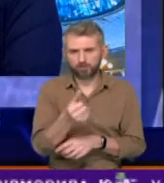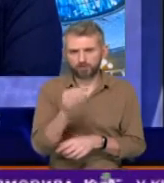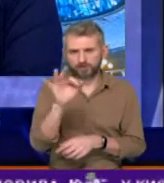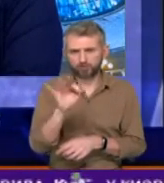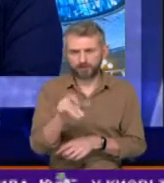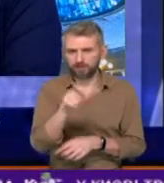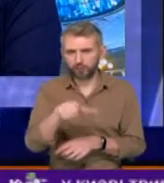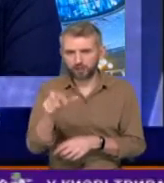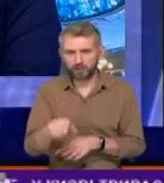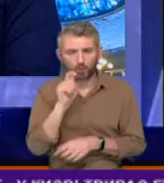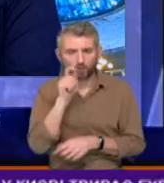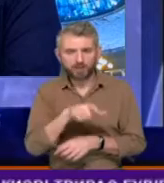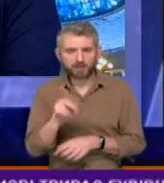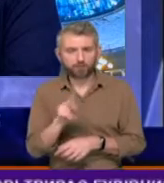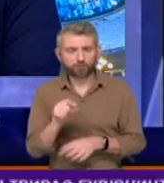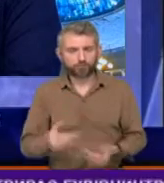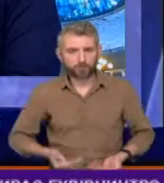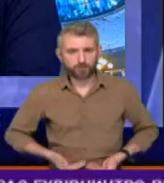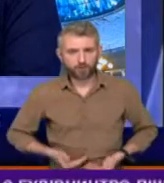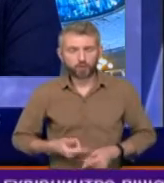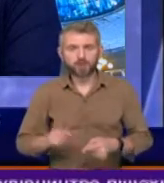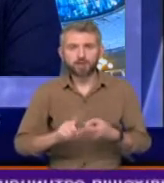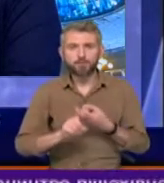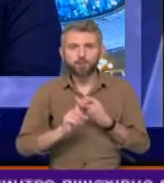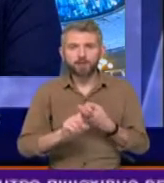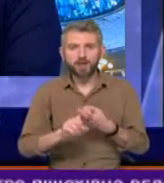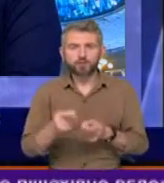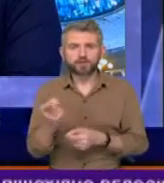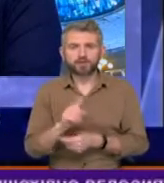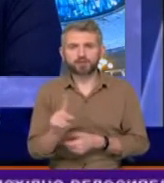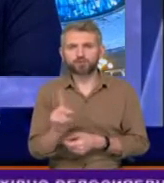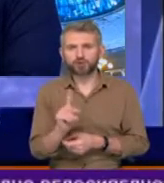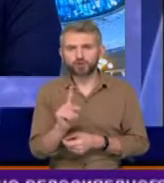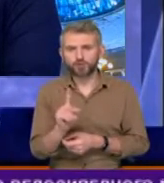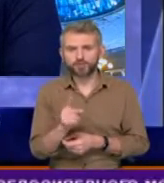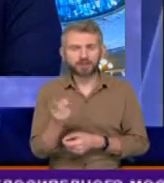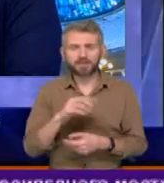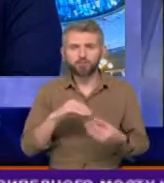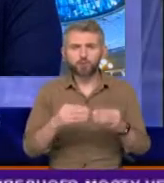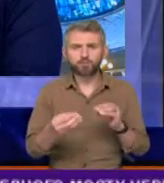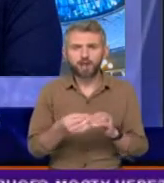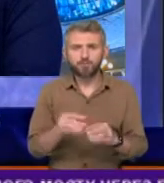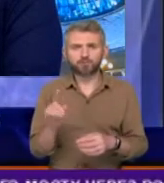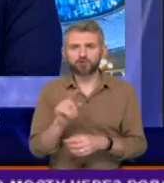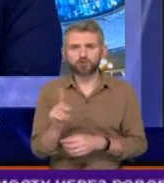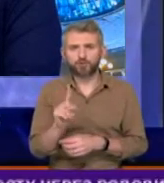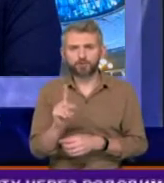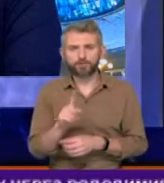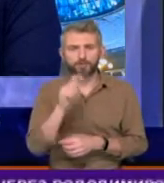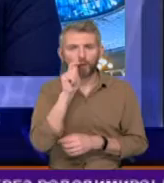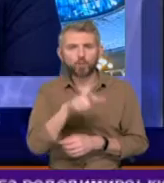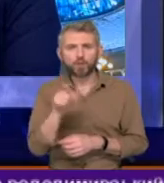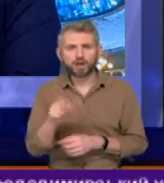відсоток українців, які тут проживають. І це пов'язано з тими проблемами, що